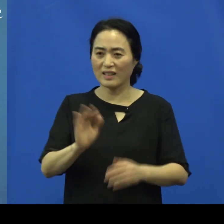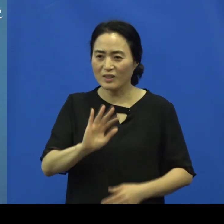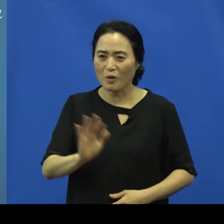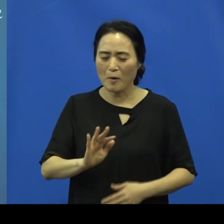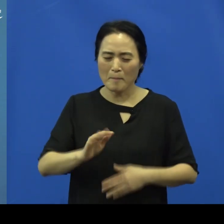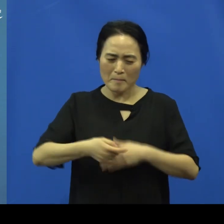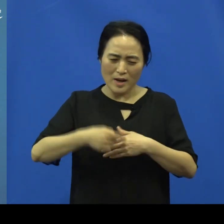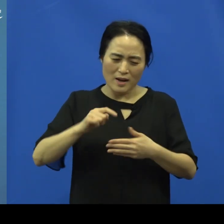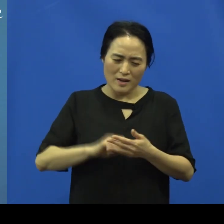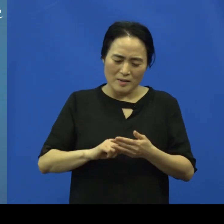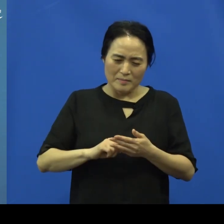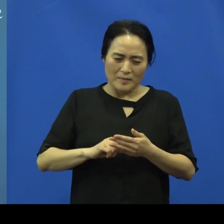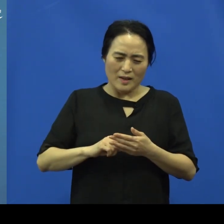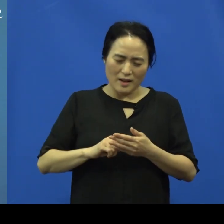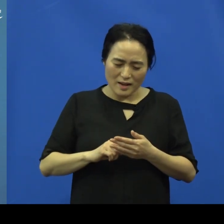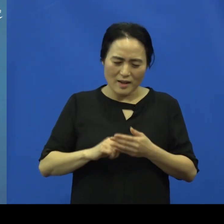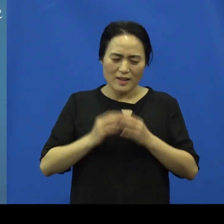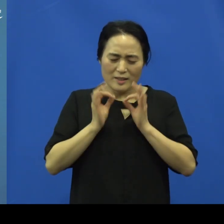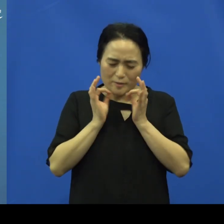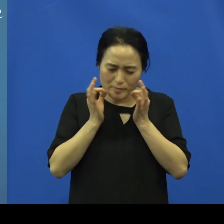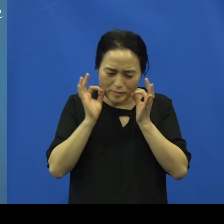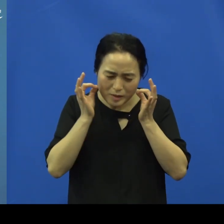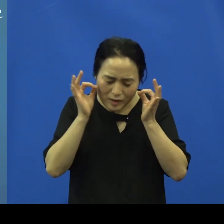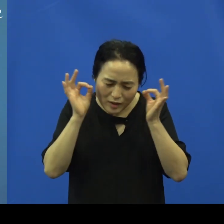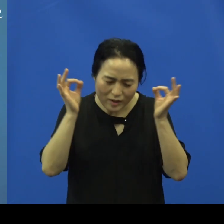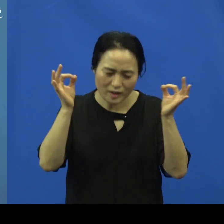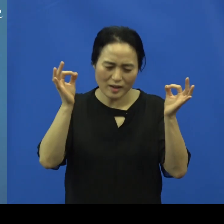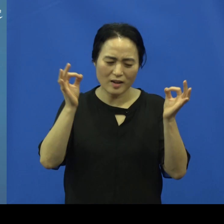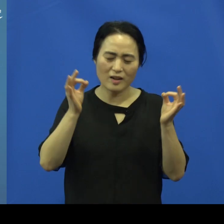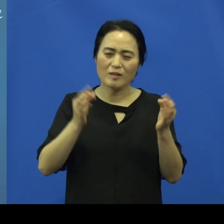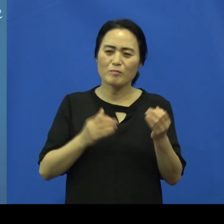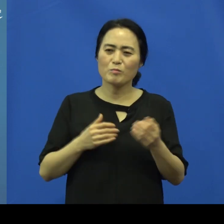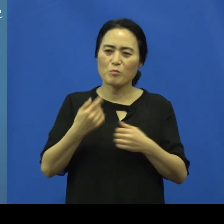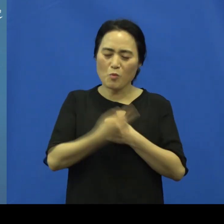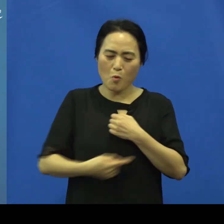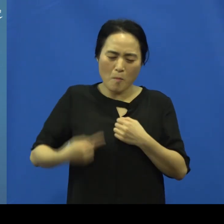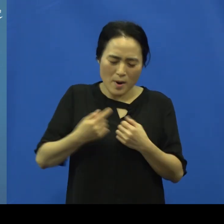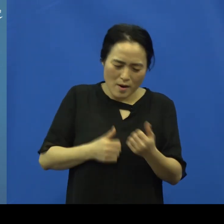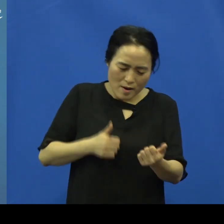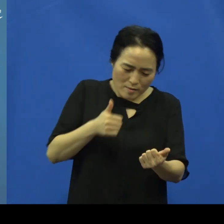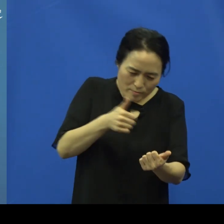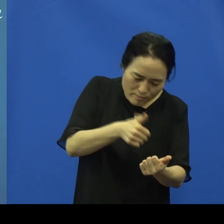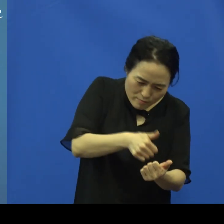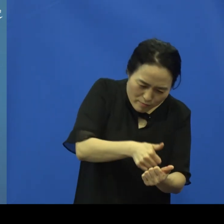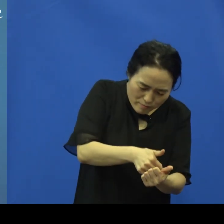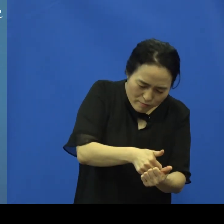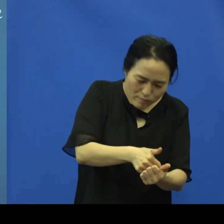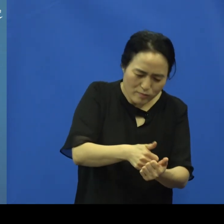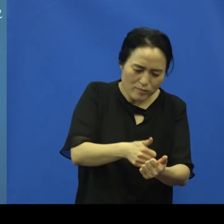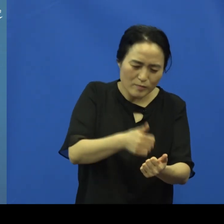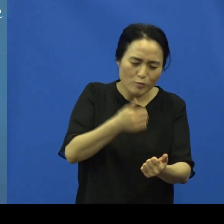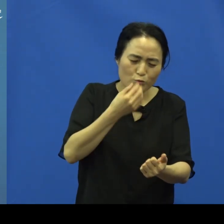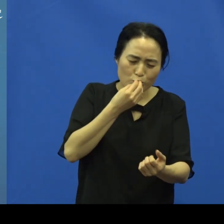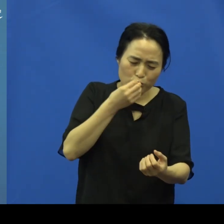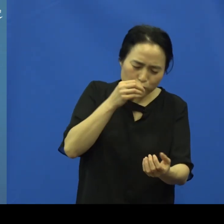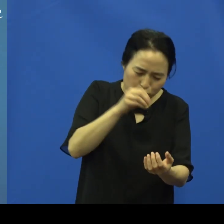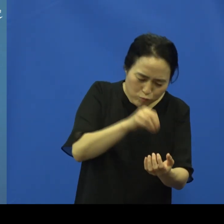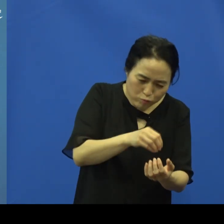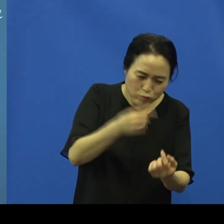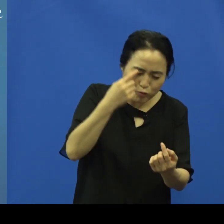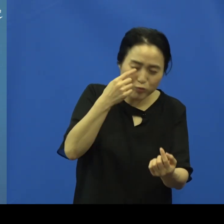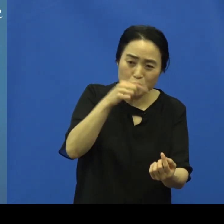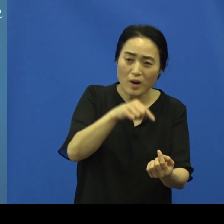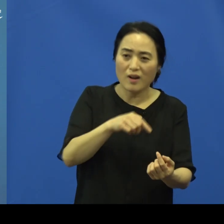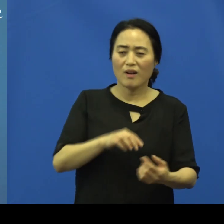온 마음과 온 몸을 아이에게로 기울인 거죠. 이것은 엘리야에게서도 보았던 것과 유사해요.